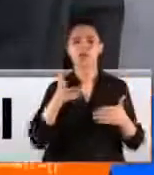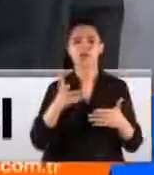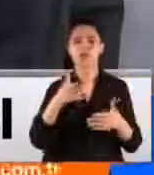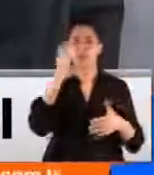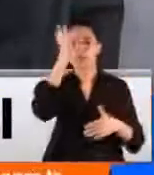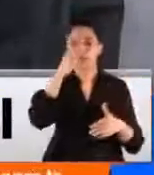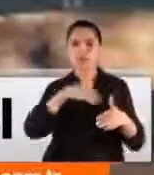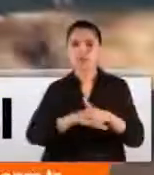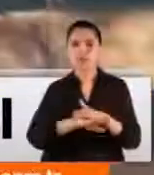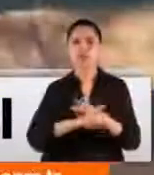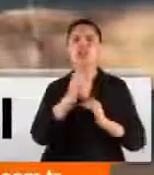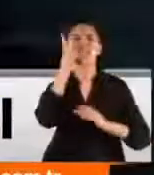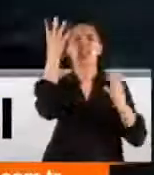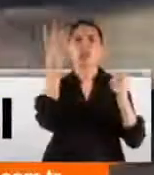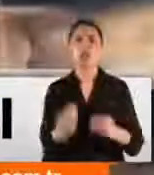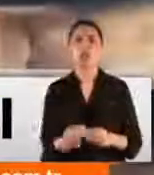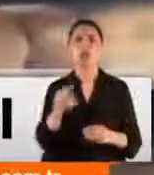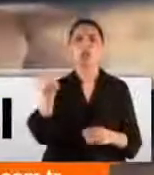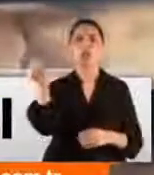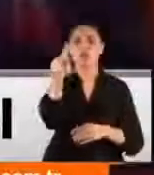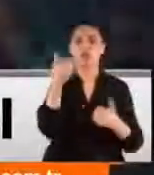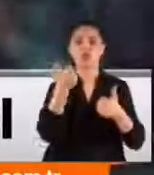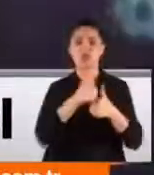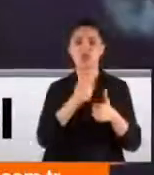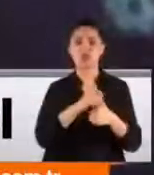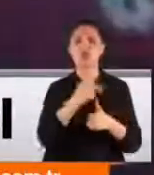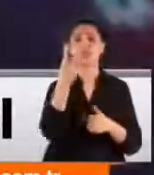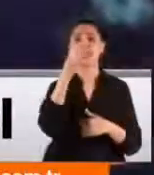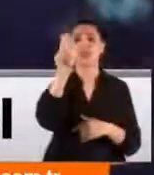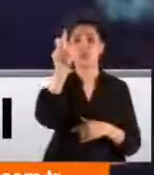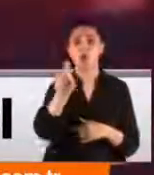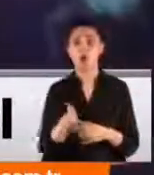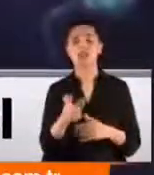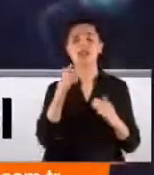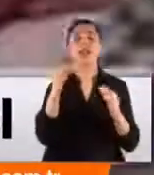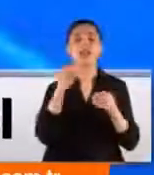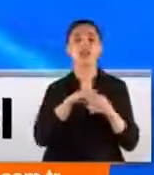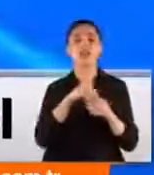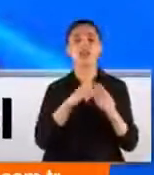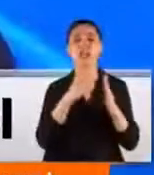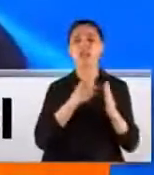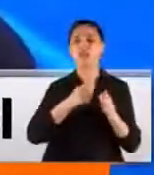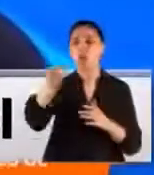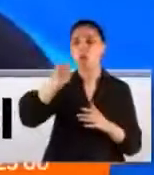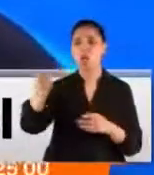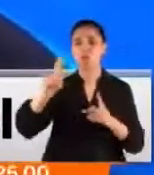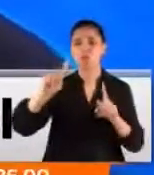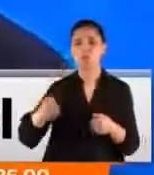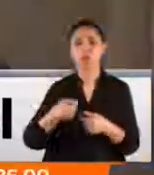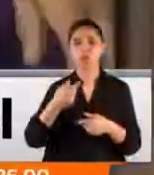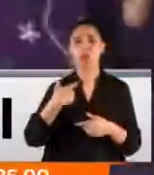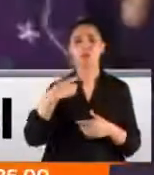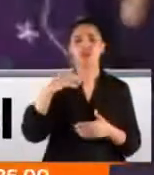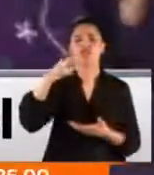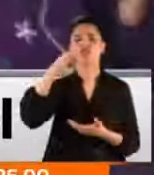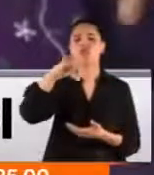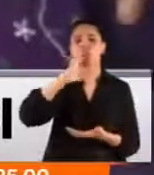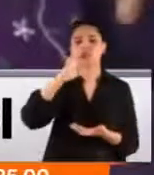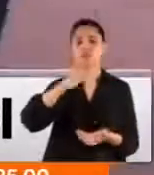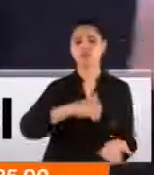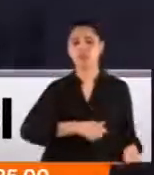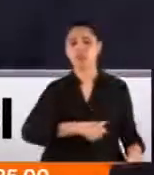saklıyorsa yazıklar olsun. Konyalı çift 2018'de evlerinde öldürülmüş halde bulundu. Ben çardağını fırlattım, yalvardım orada kendisine.